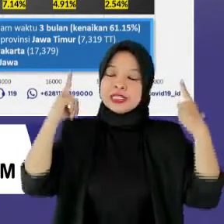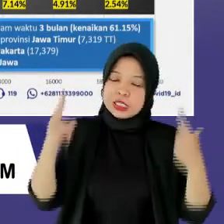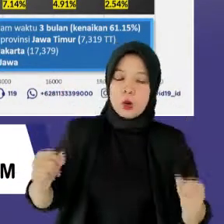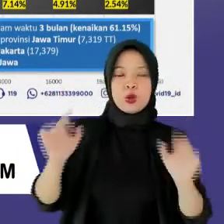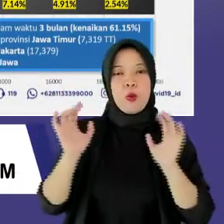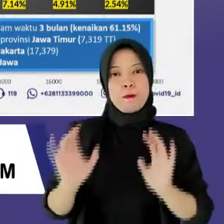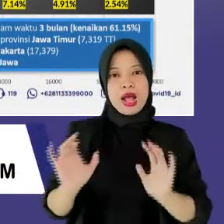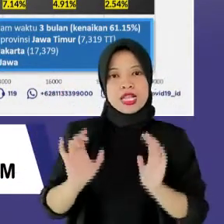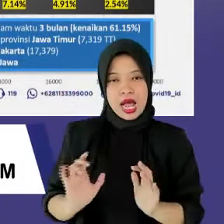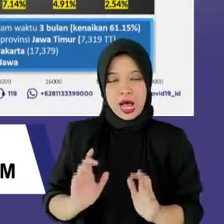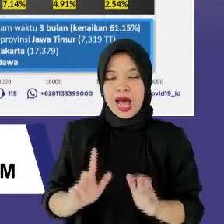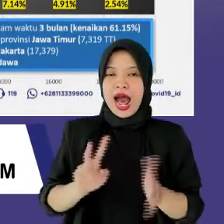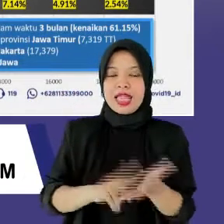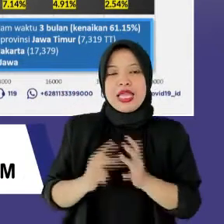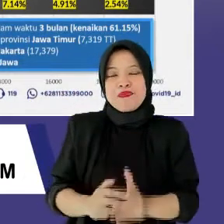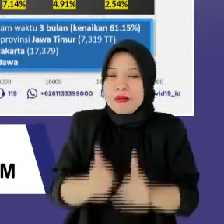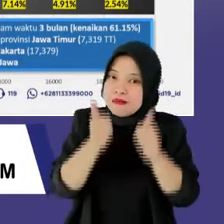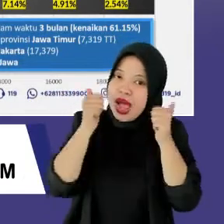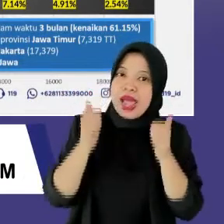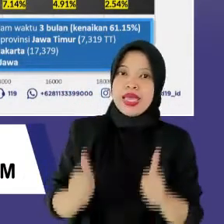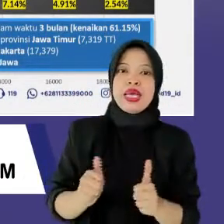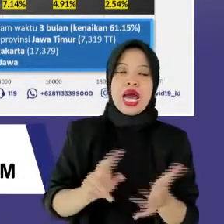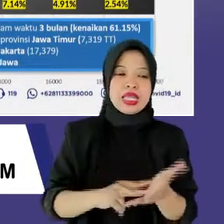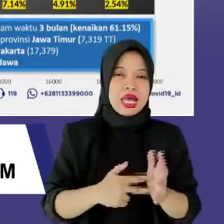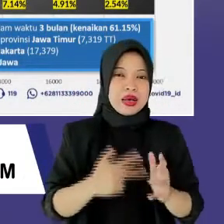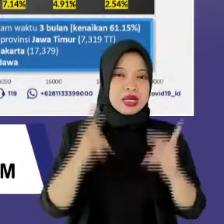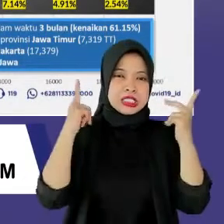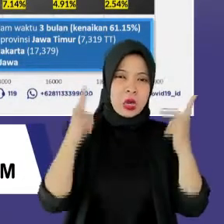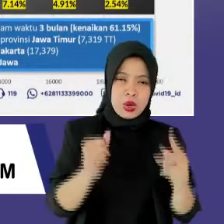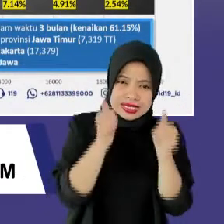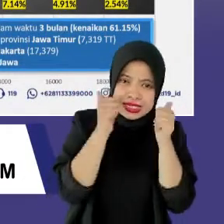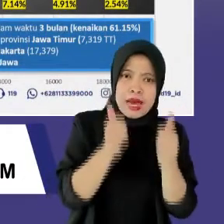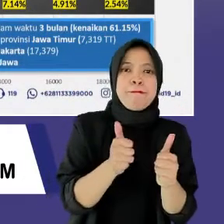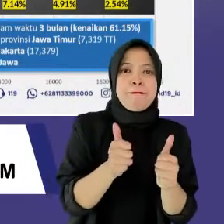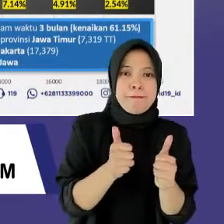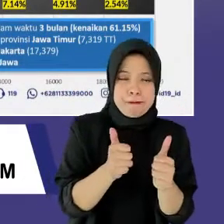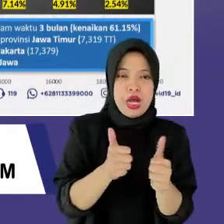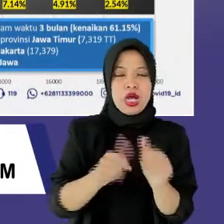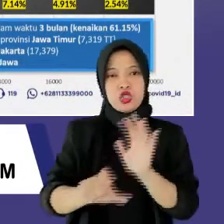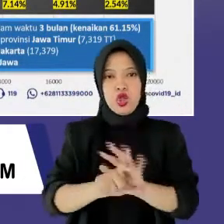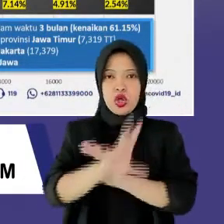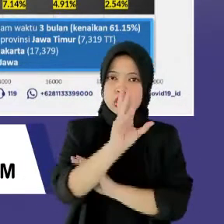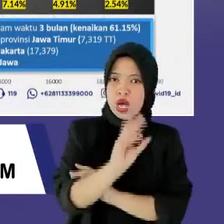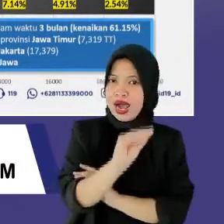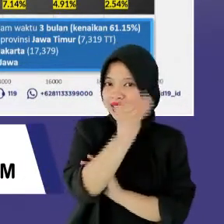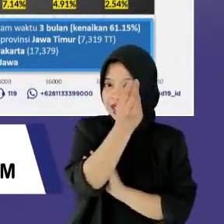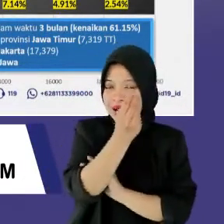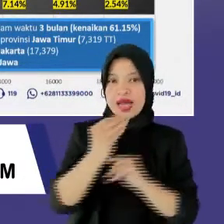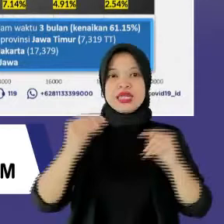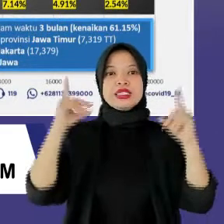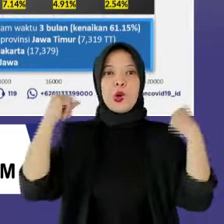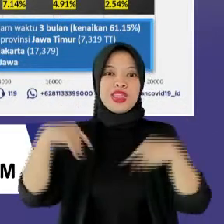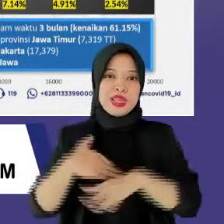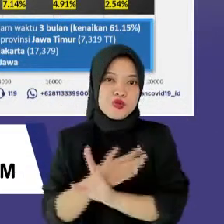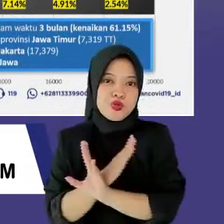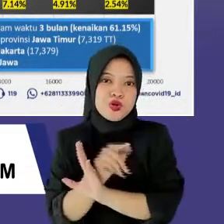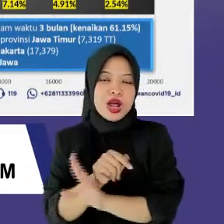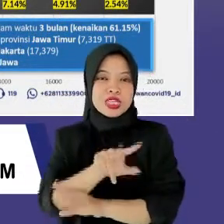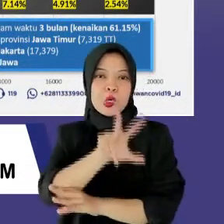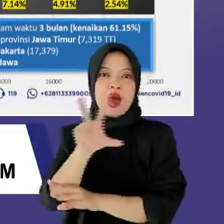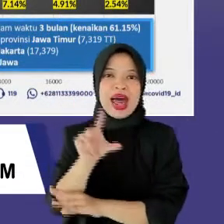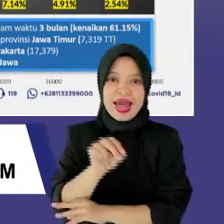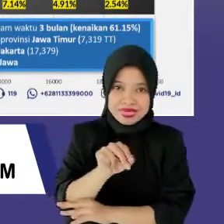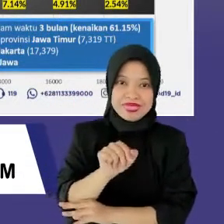dominan gitu ya, lebih baik lah, lebih siap. Jadi kalau kita lihat di sini, DKI Jakarta, Jawa Timur, kemudian ada